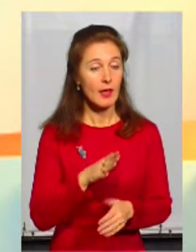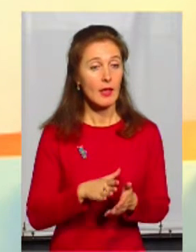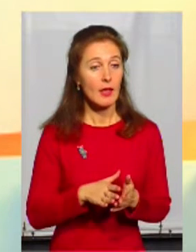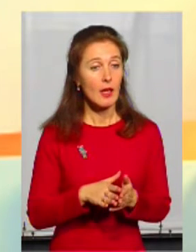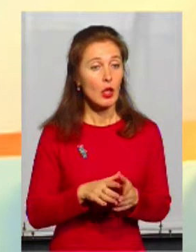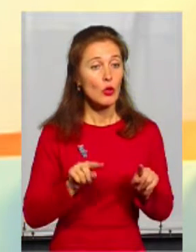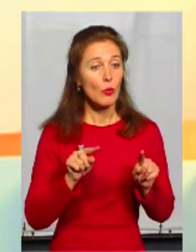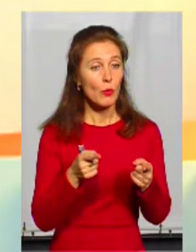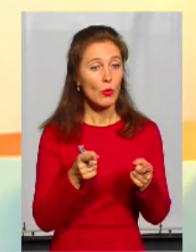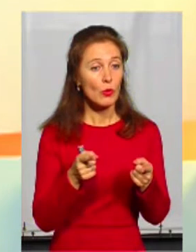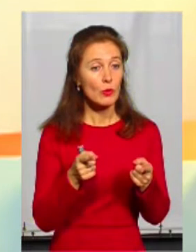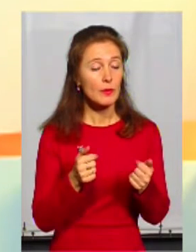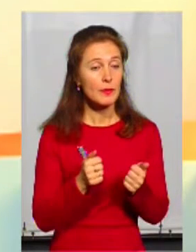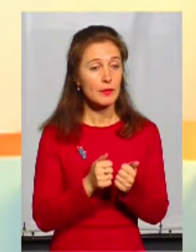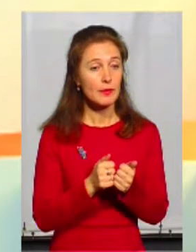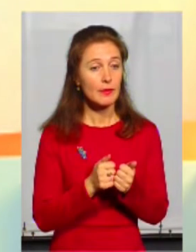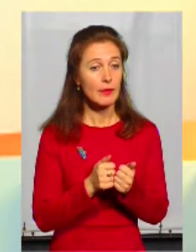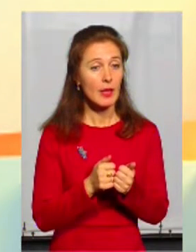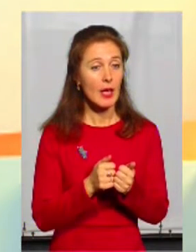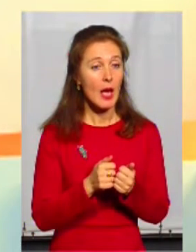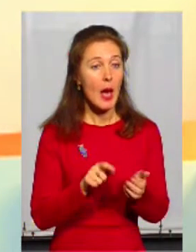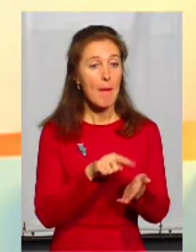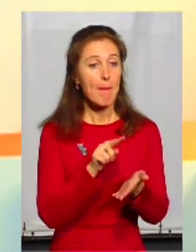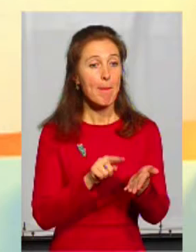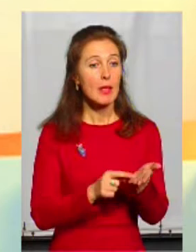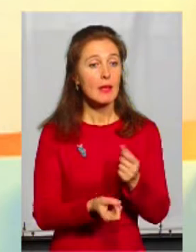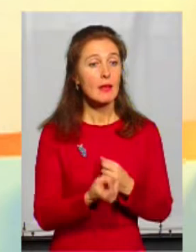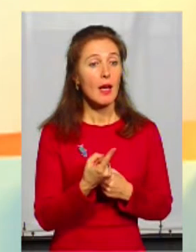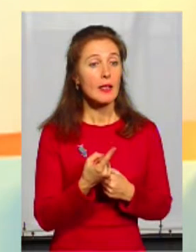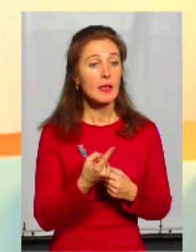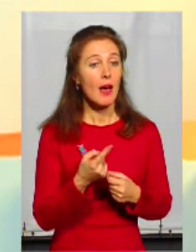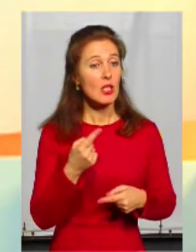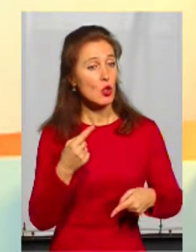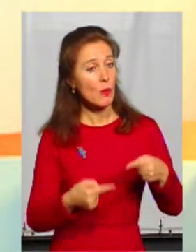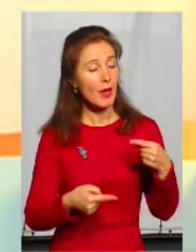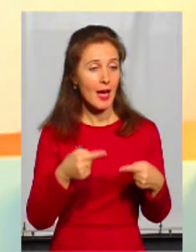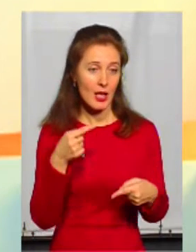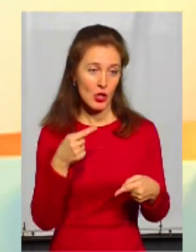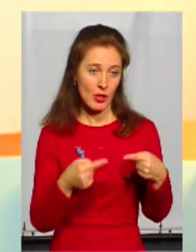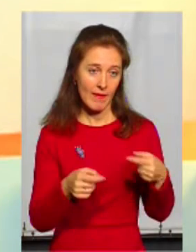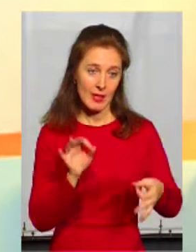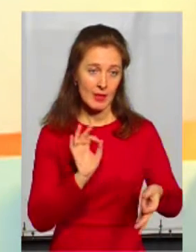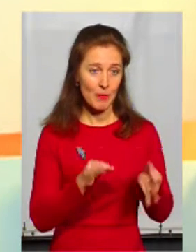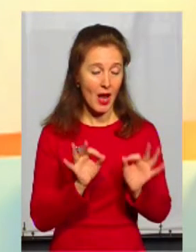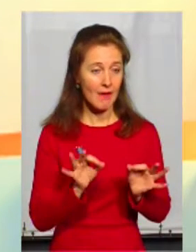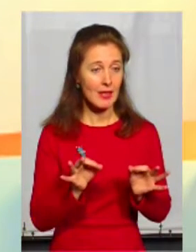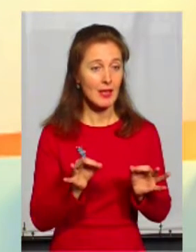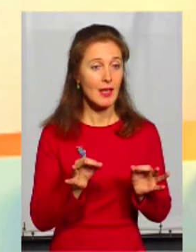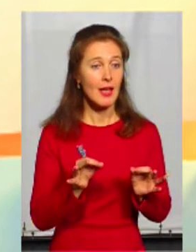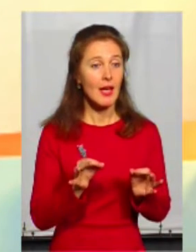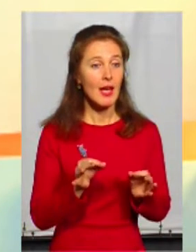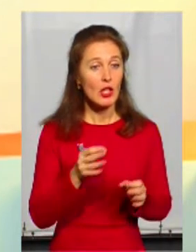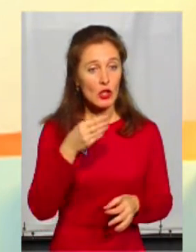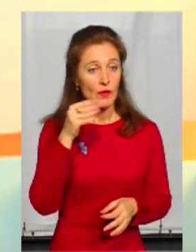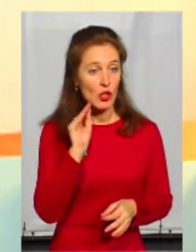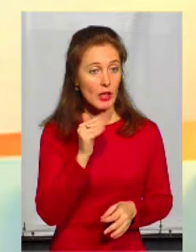питань. Тому постає питання таке суперечливе, справді, надбання